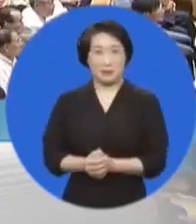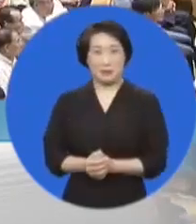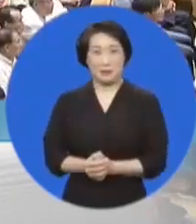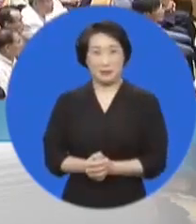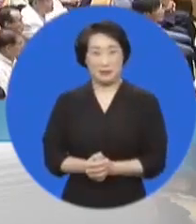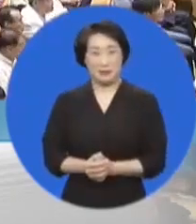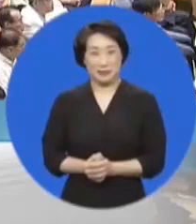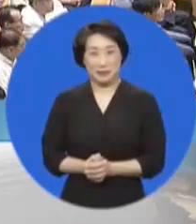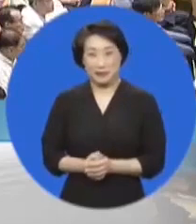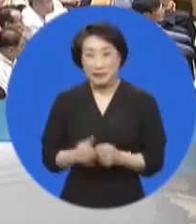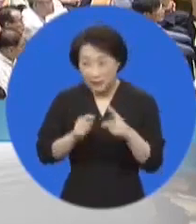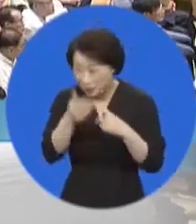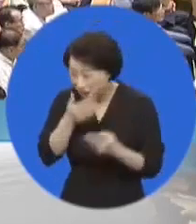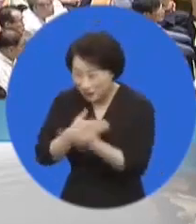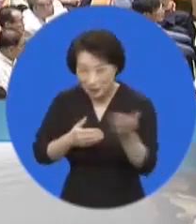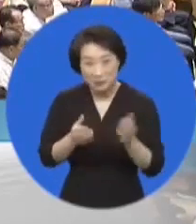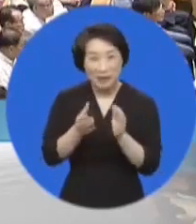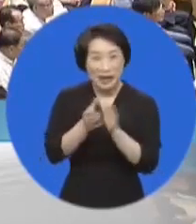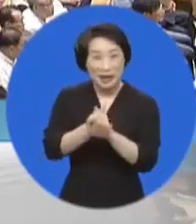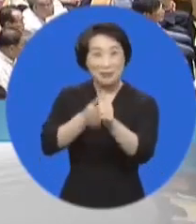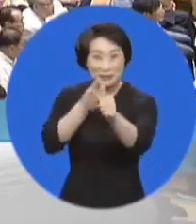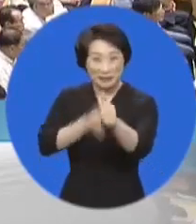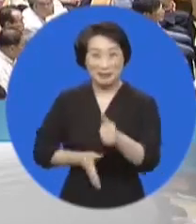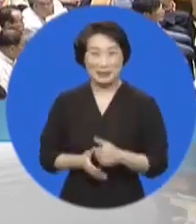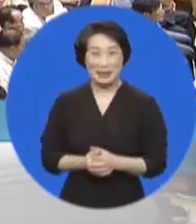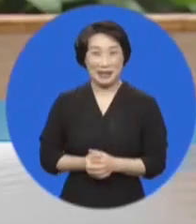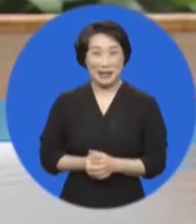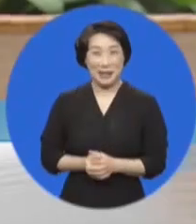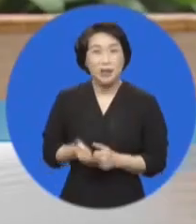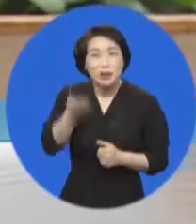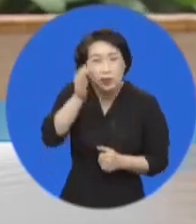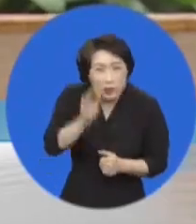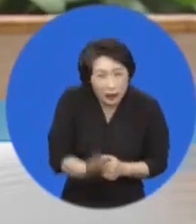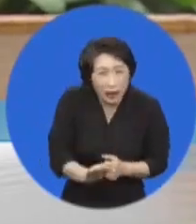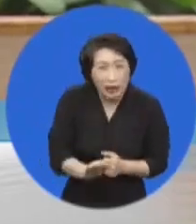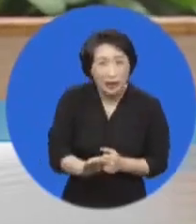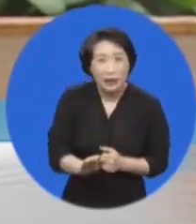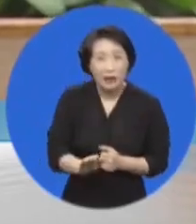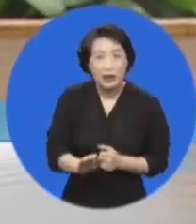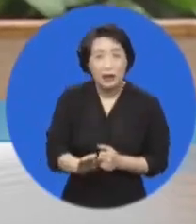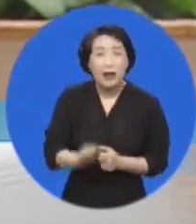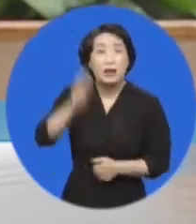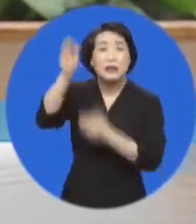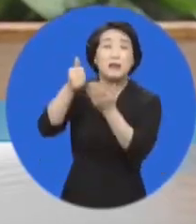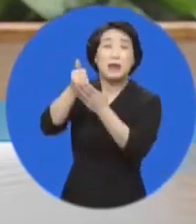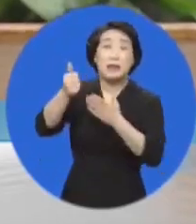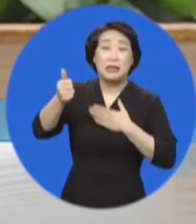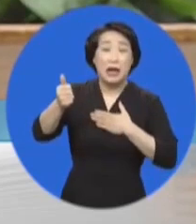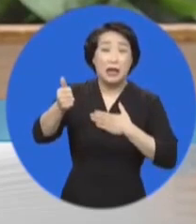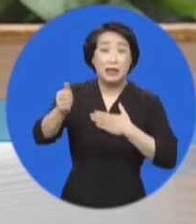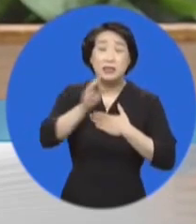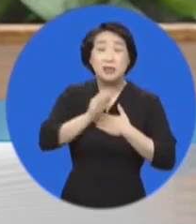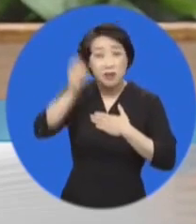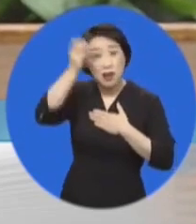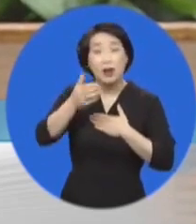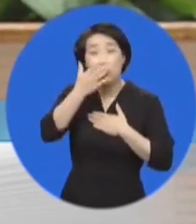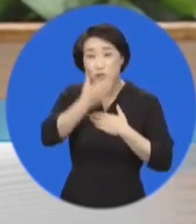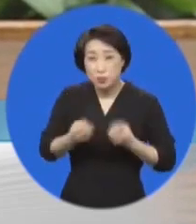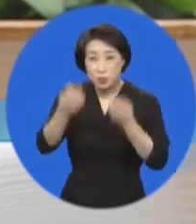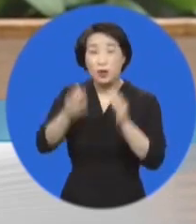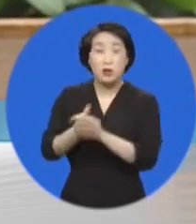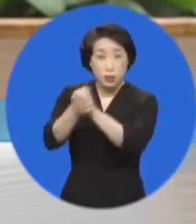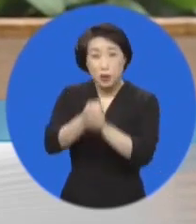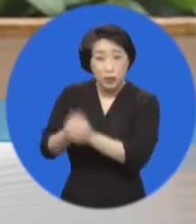이해되시면 아멘 합시다. 그러나 하나님과 당신과 신령한 축복의